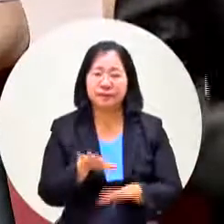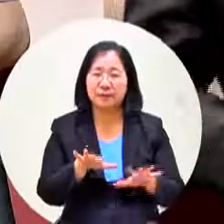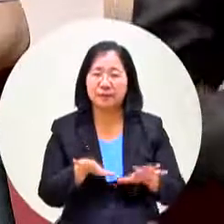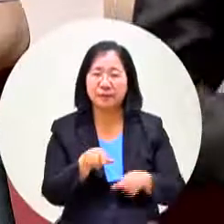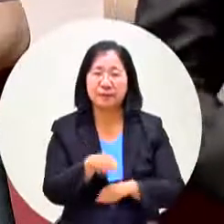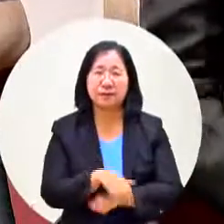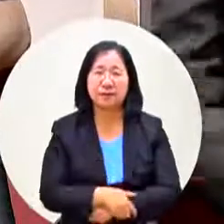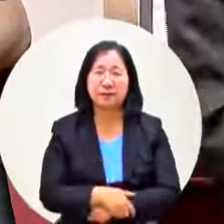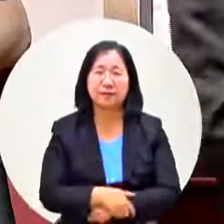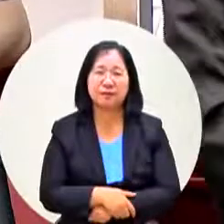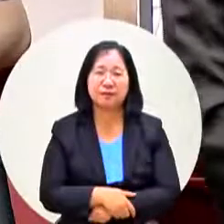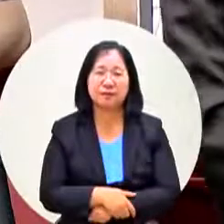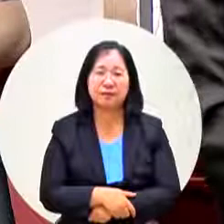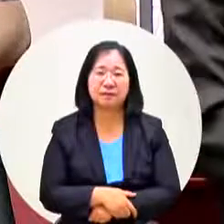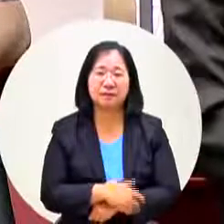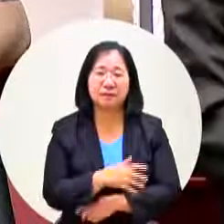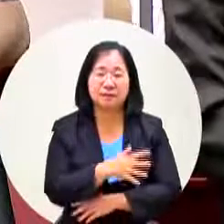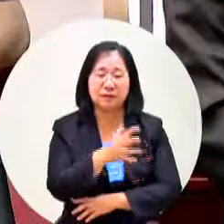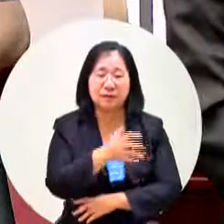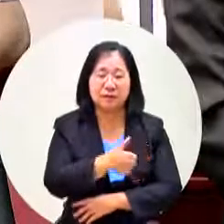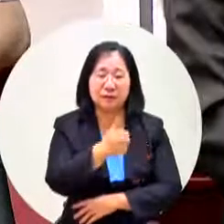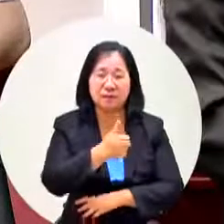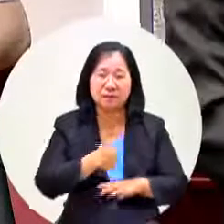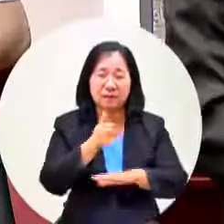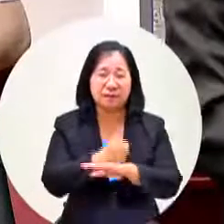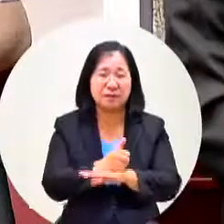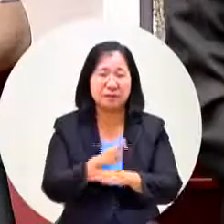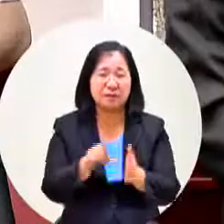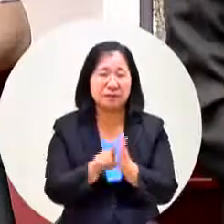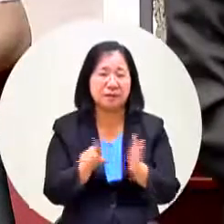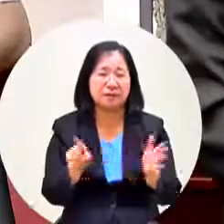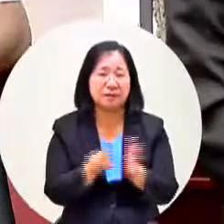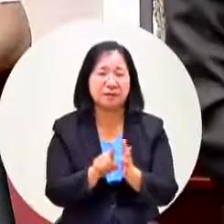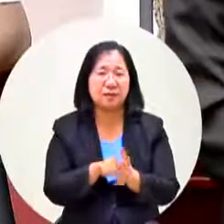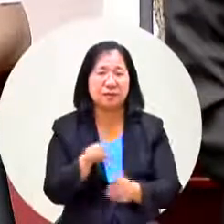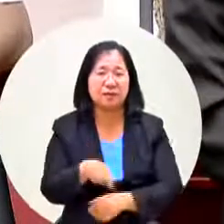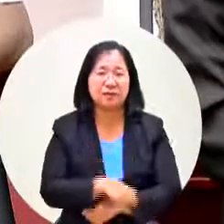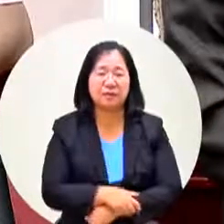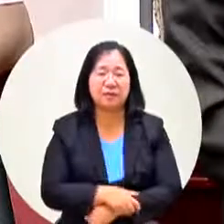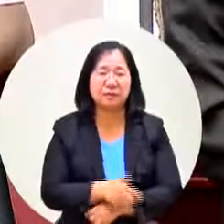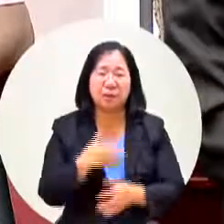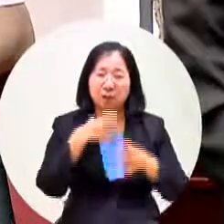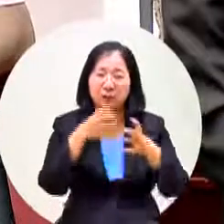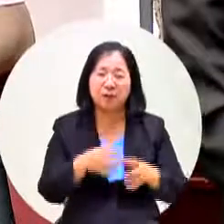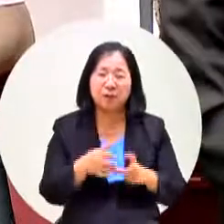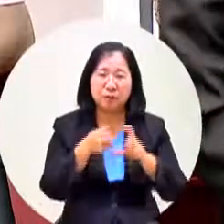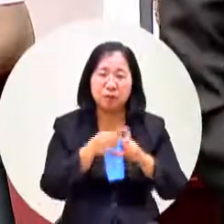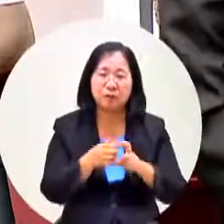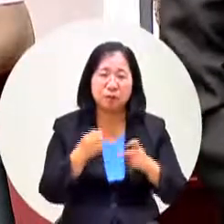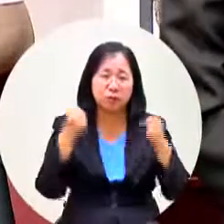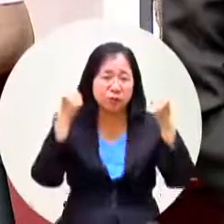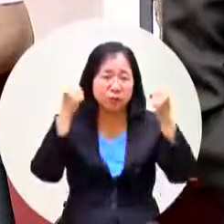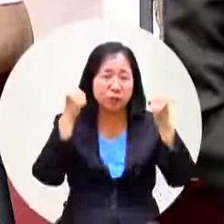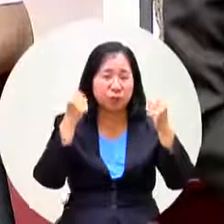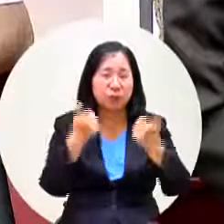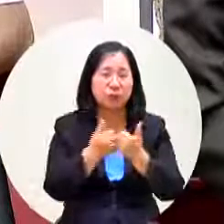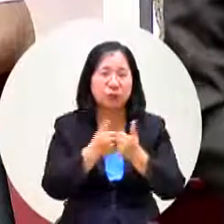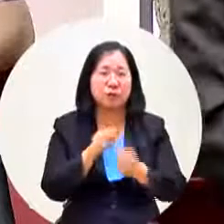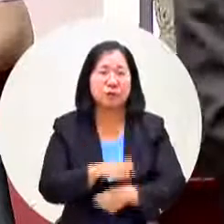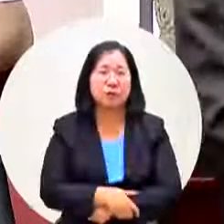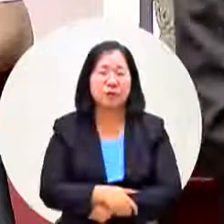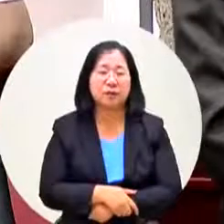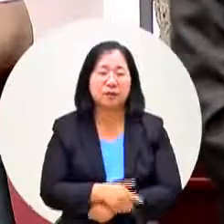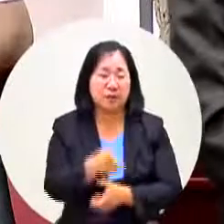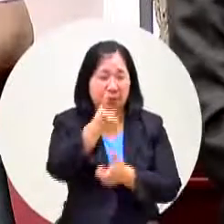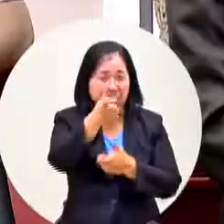好，多谢议员，啊，多谢议长吼。这块地吼，咧1803年的时阵，咱就已经变作